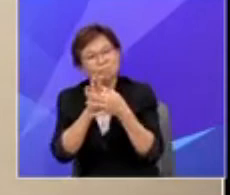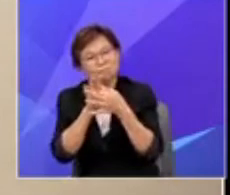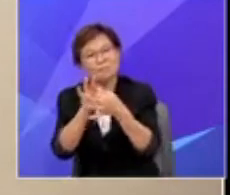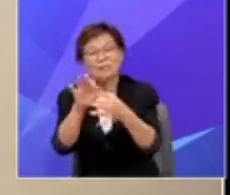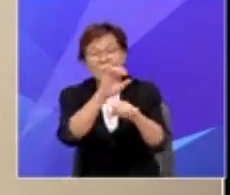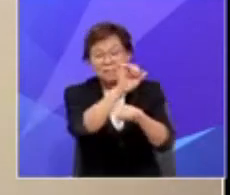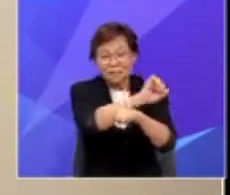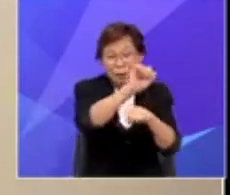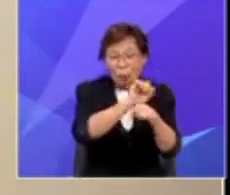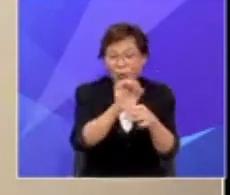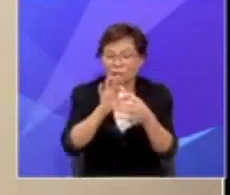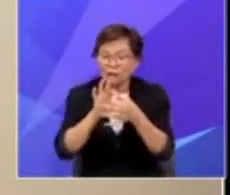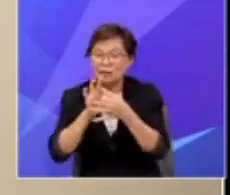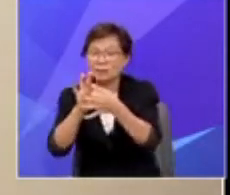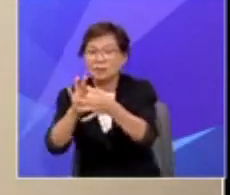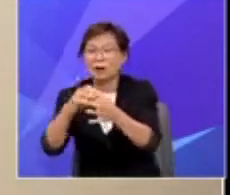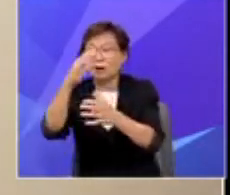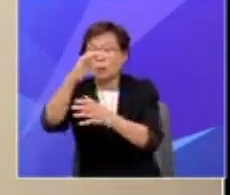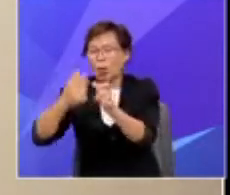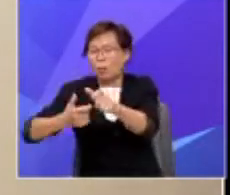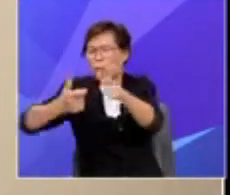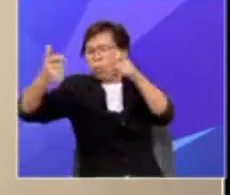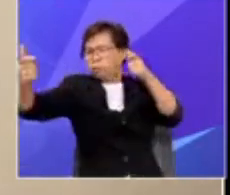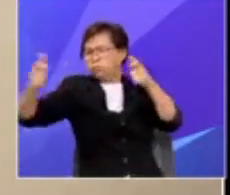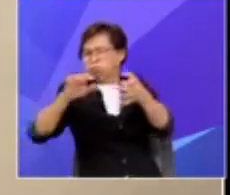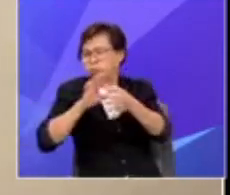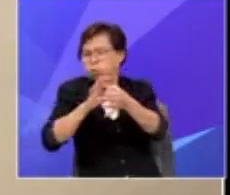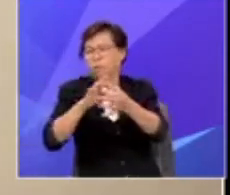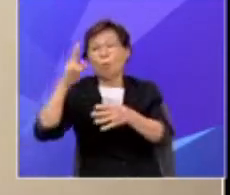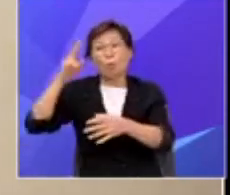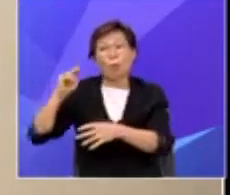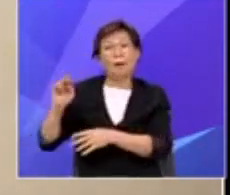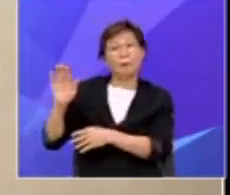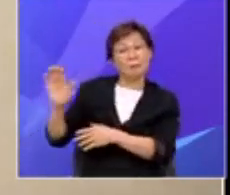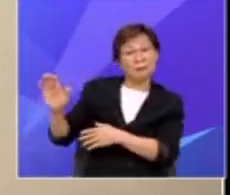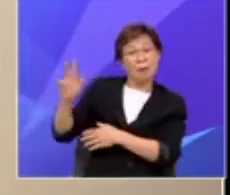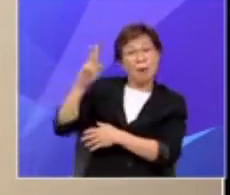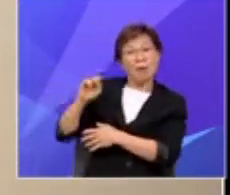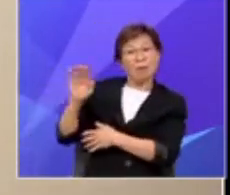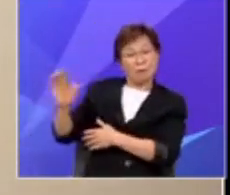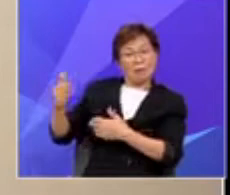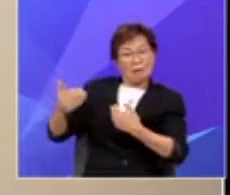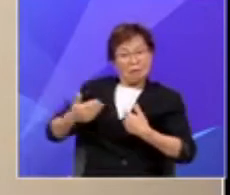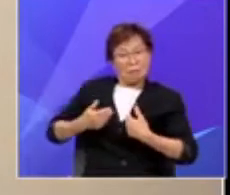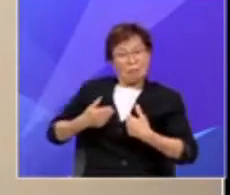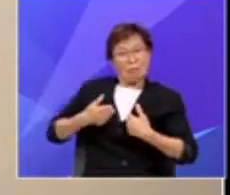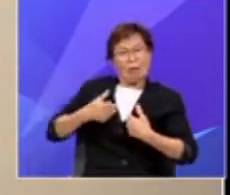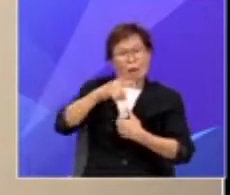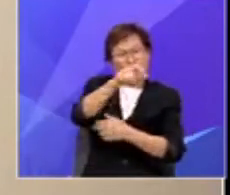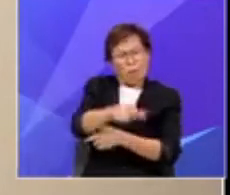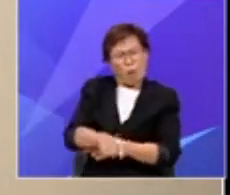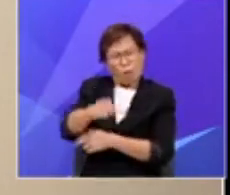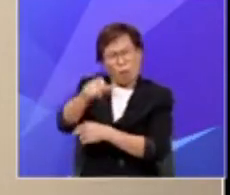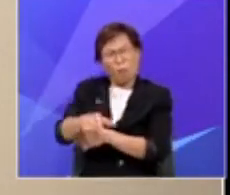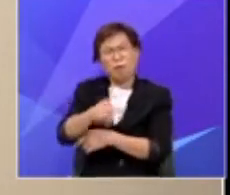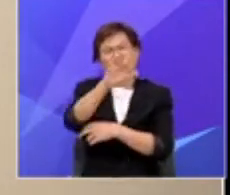daag serikat-serikat Gracia Jandi b60 mereka mempunyai penduduk